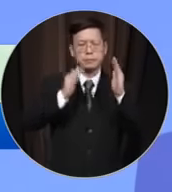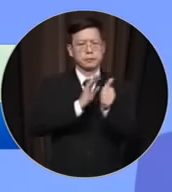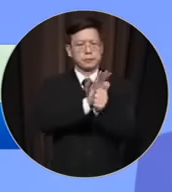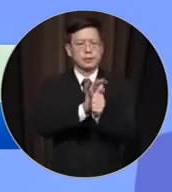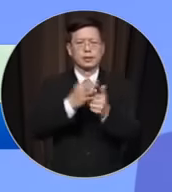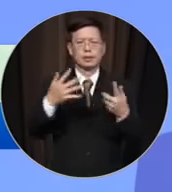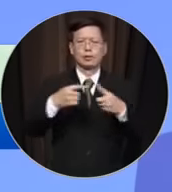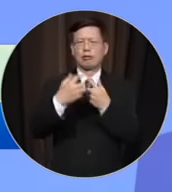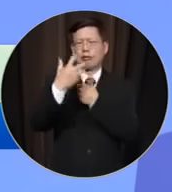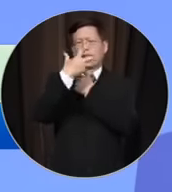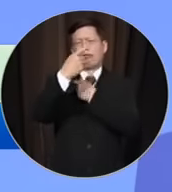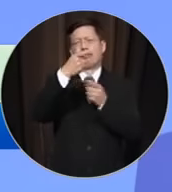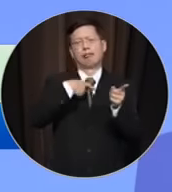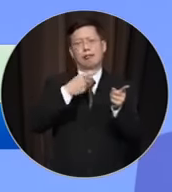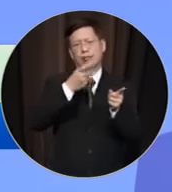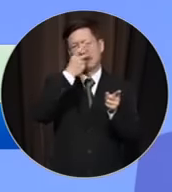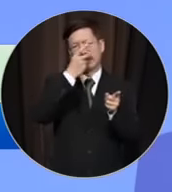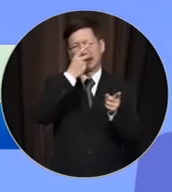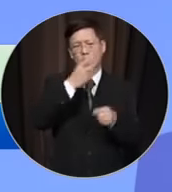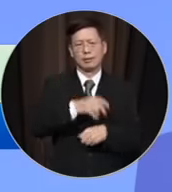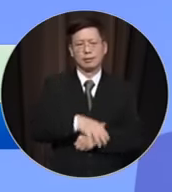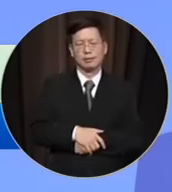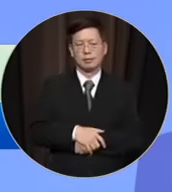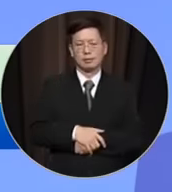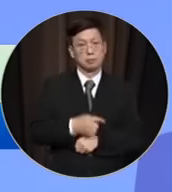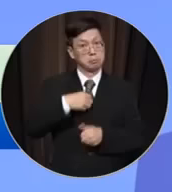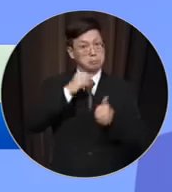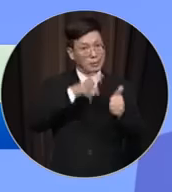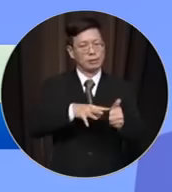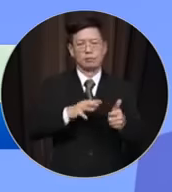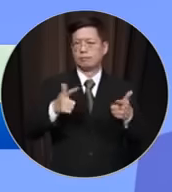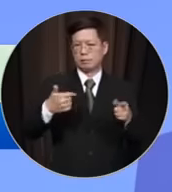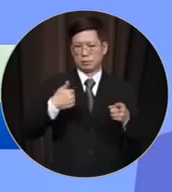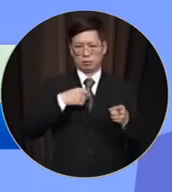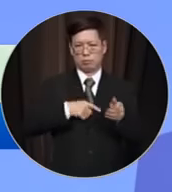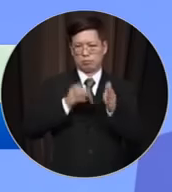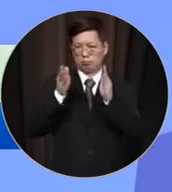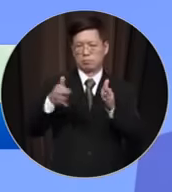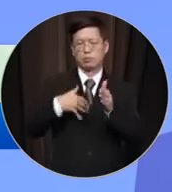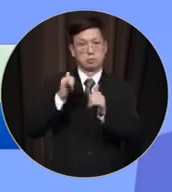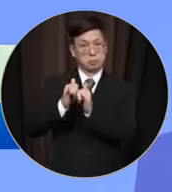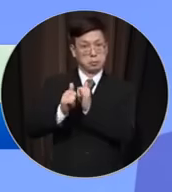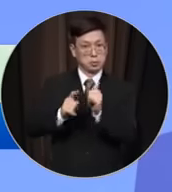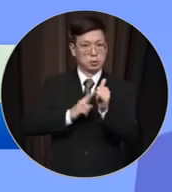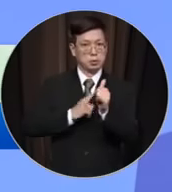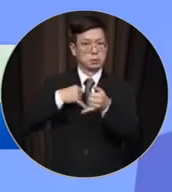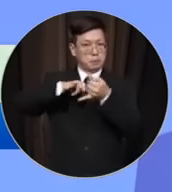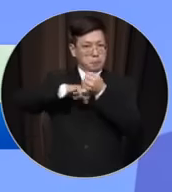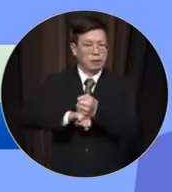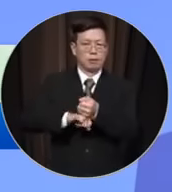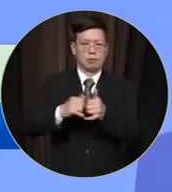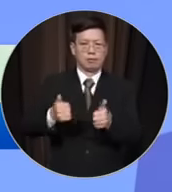人笑我傻，说你太傻了。我说这是我对选民的承诺。